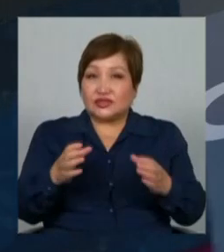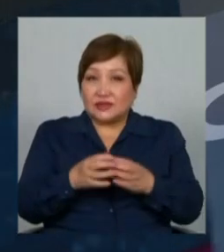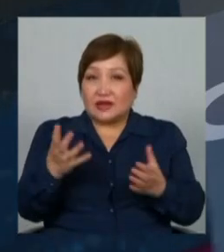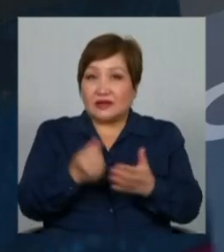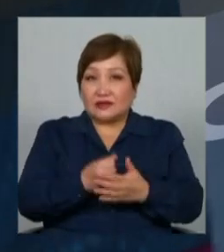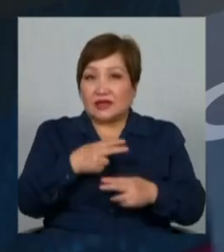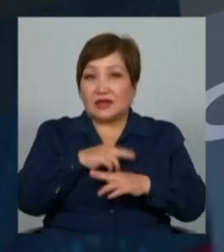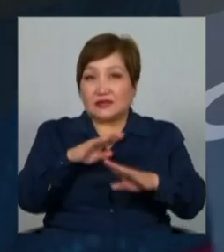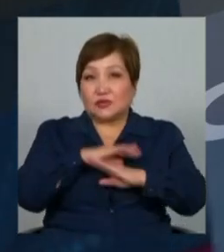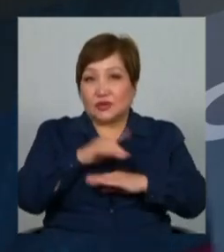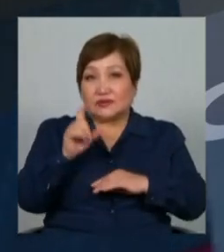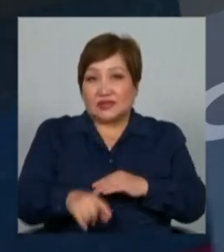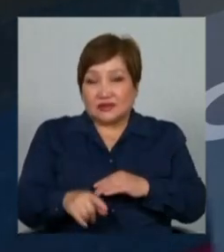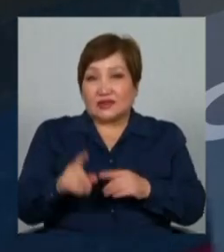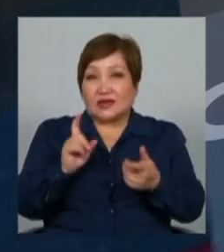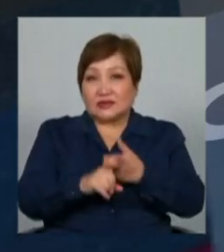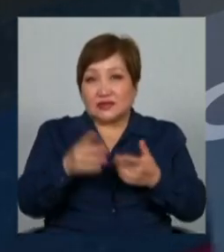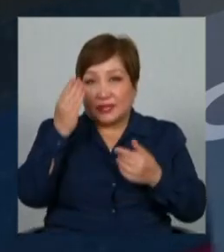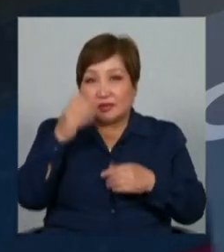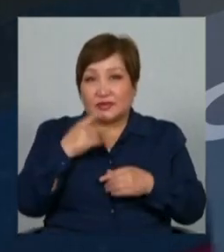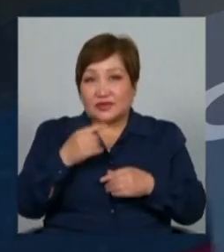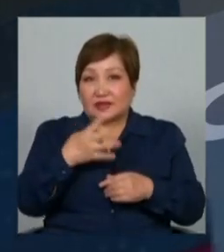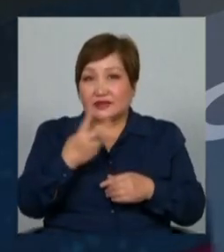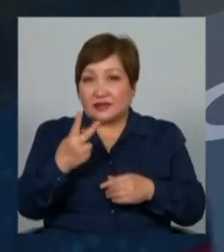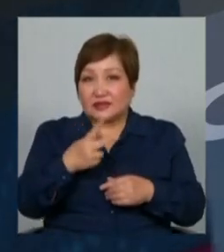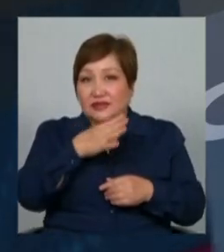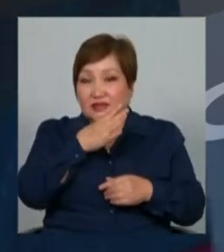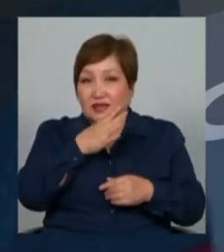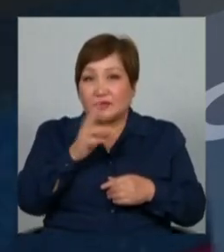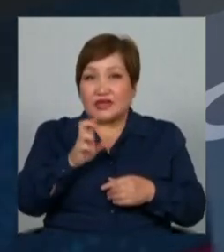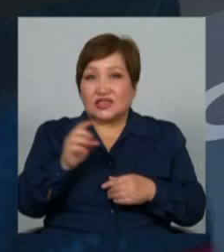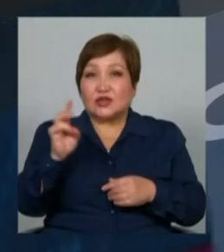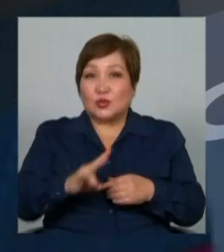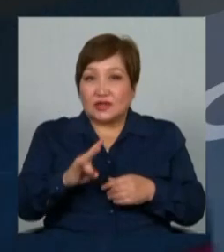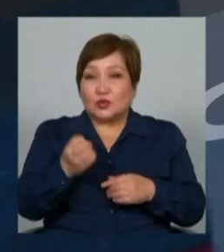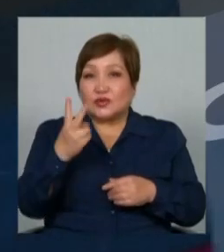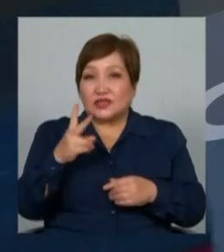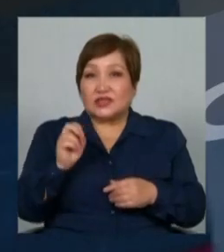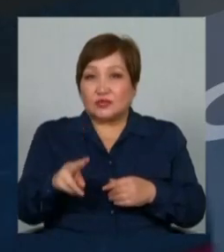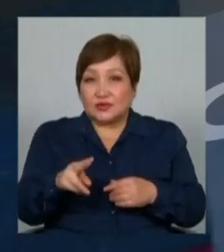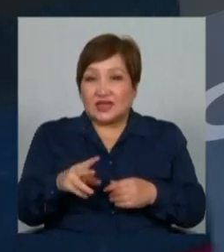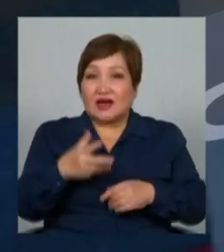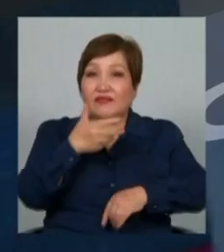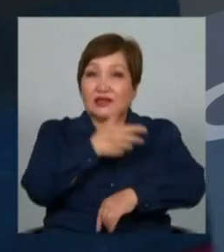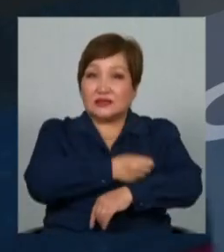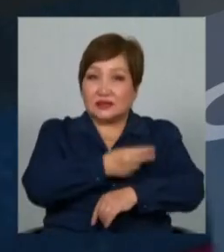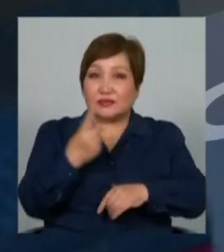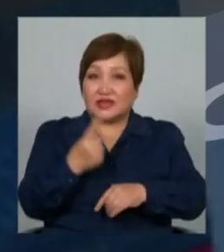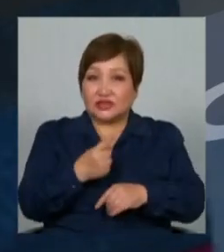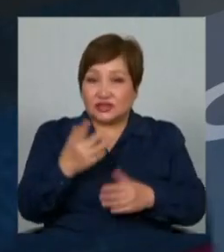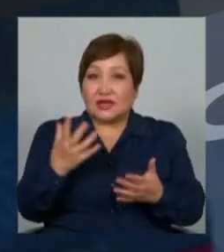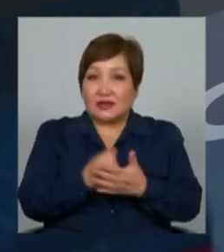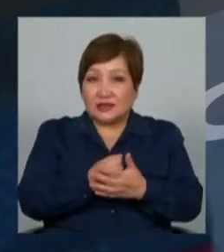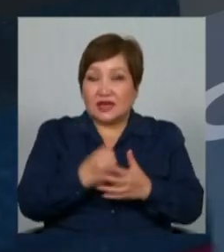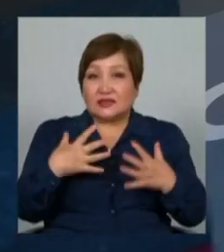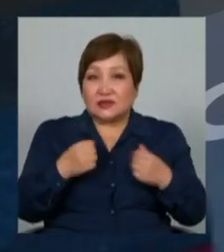азаматқа қатысты пікір білдірді. 42 жастағы Бақытжан Нұртазин 12 сәуір күні вакцинаның бірінші компонентін алған. Денсаулығына